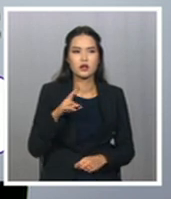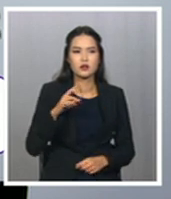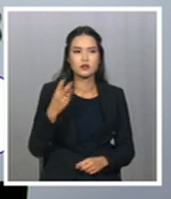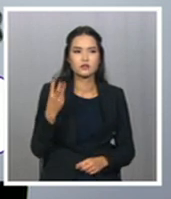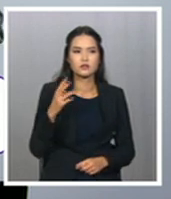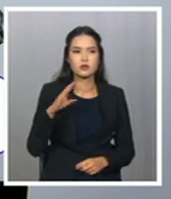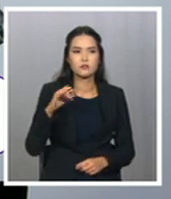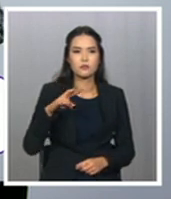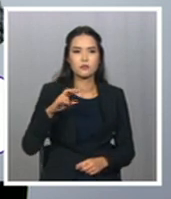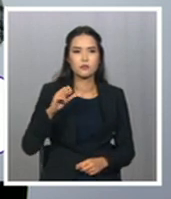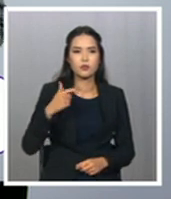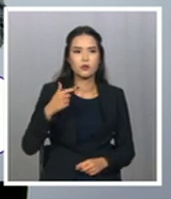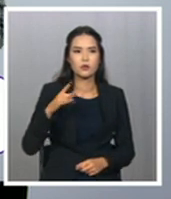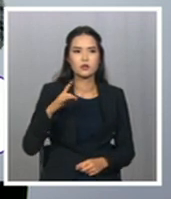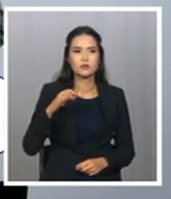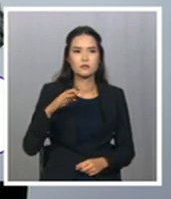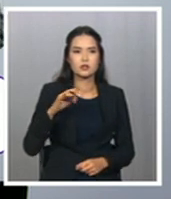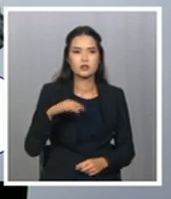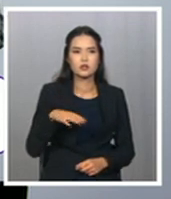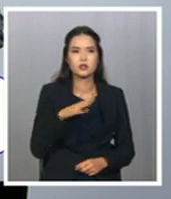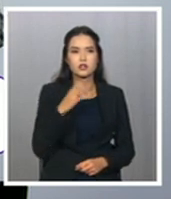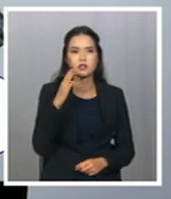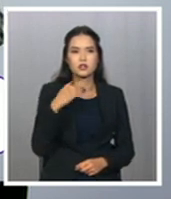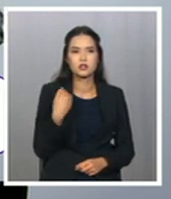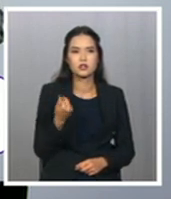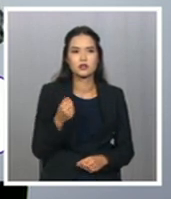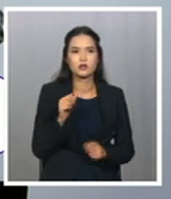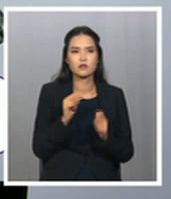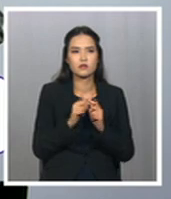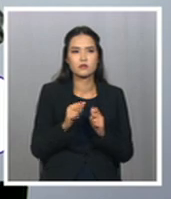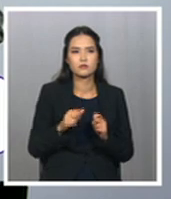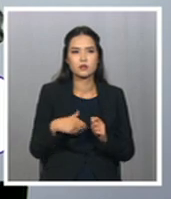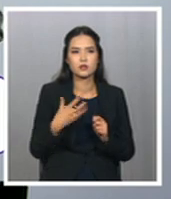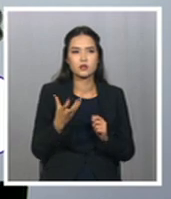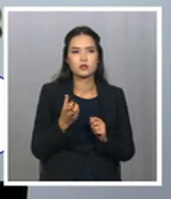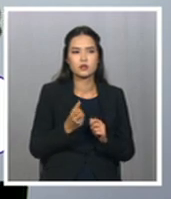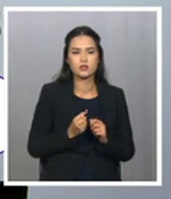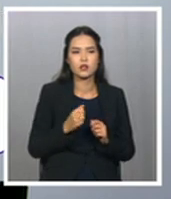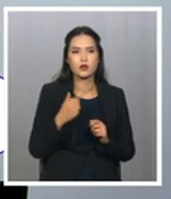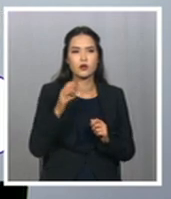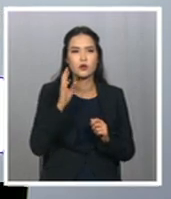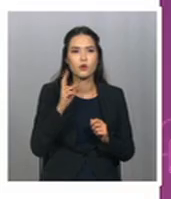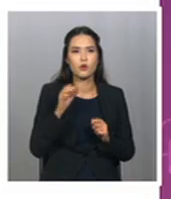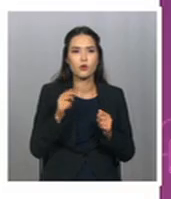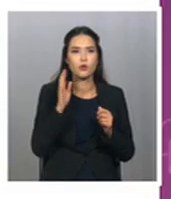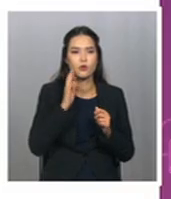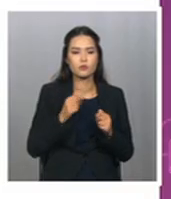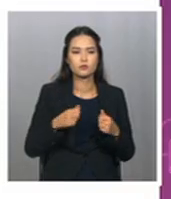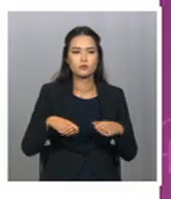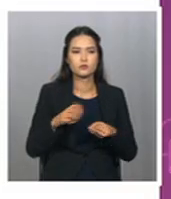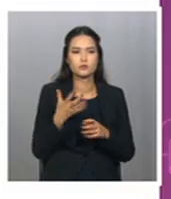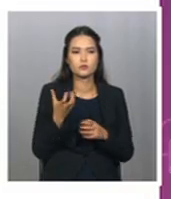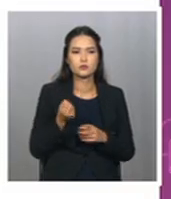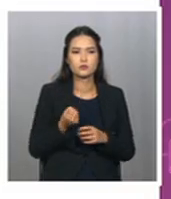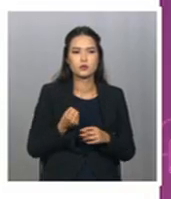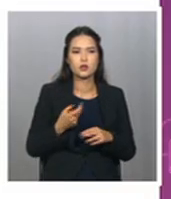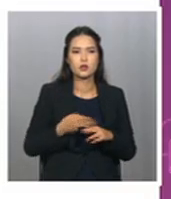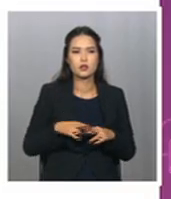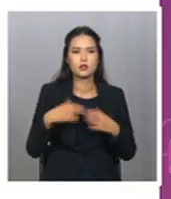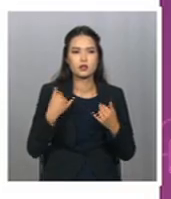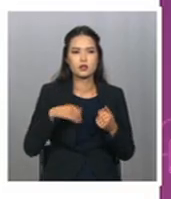жұп белгілері бойынша ата-аналық формаларды будандастыру ол полигибридті будандастыру болып табылады. Біз бүгінгі